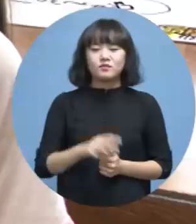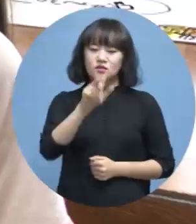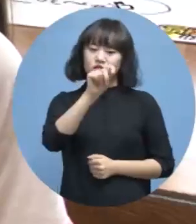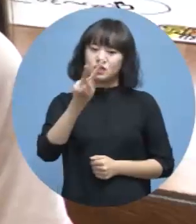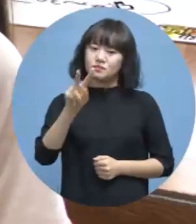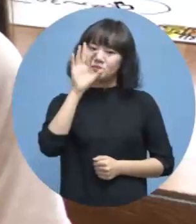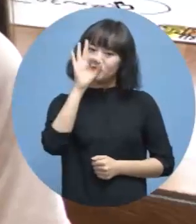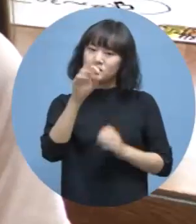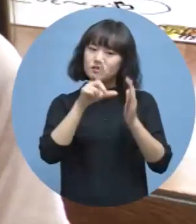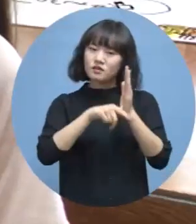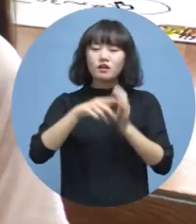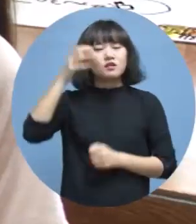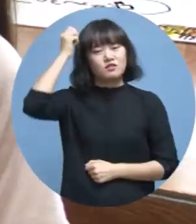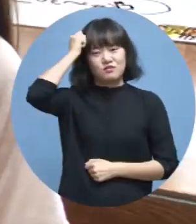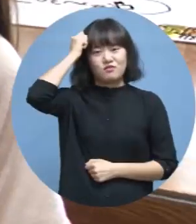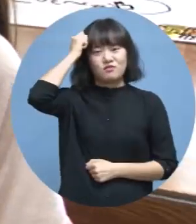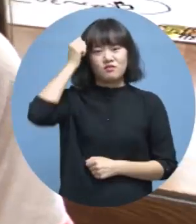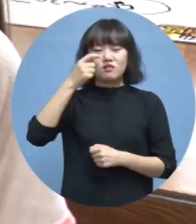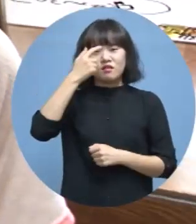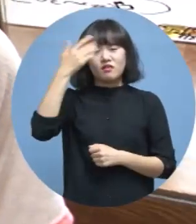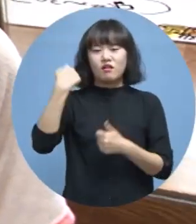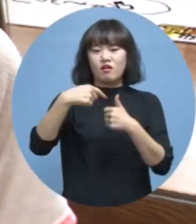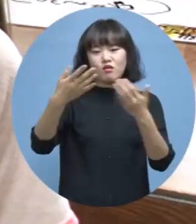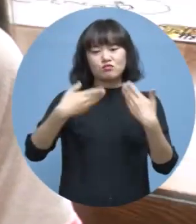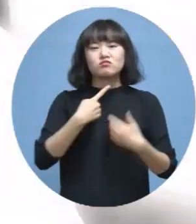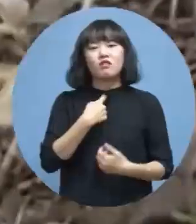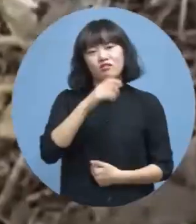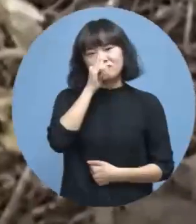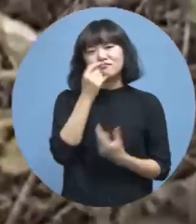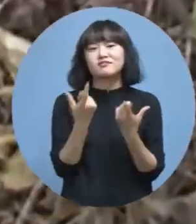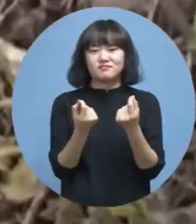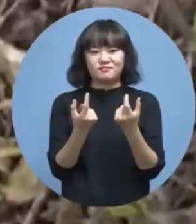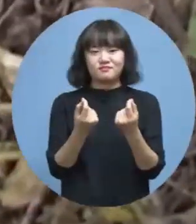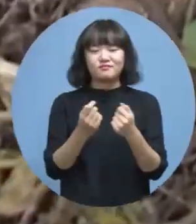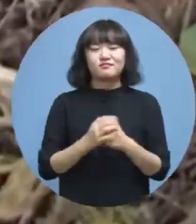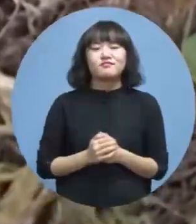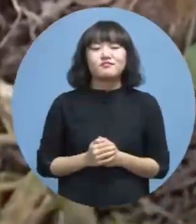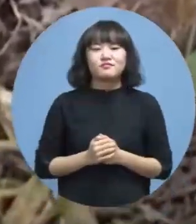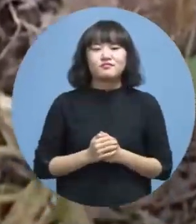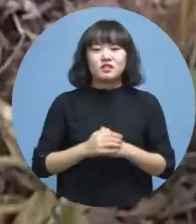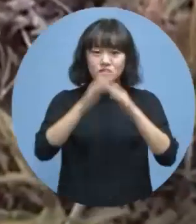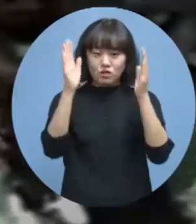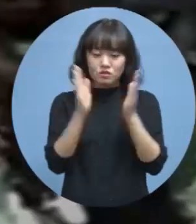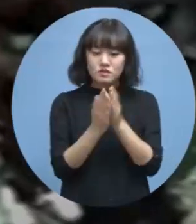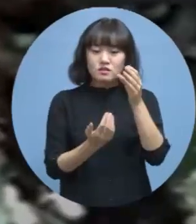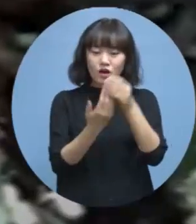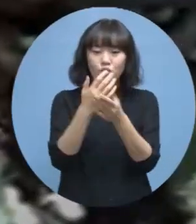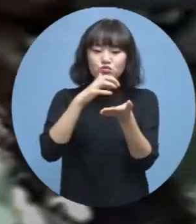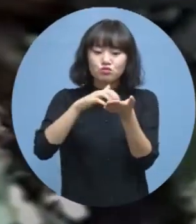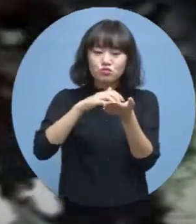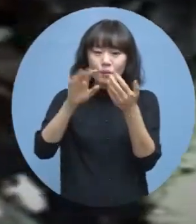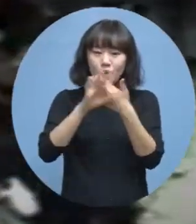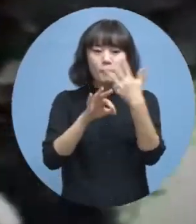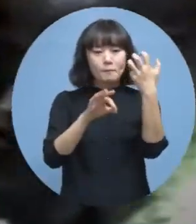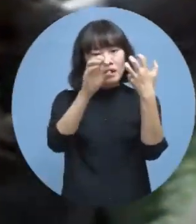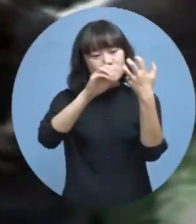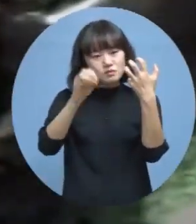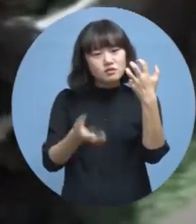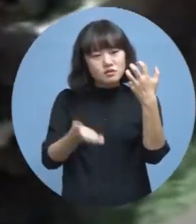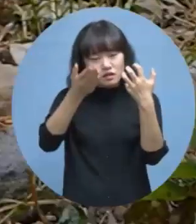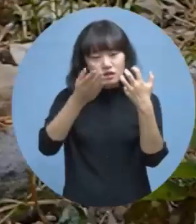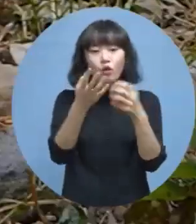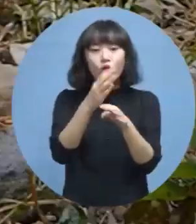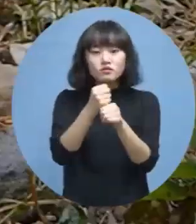TV를 봤을 때 이렇게 알려준 것 같아서요. 전체 뱀물림 사고의 80%가 발생하는 8,